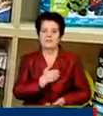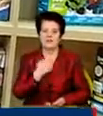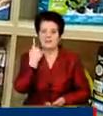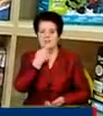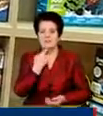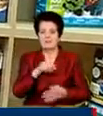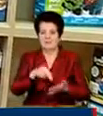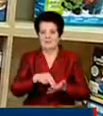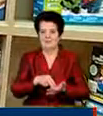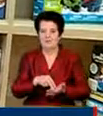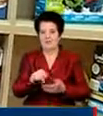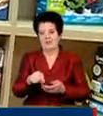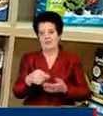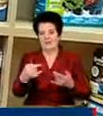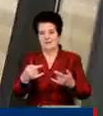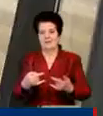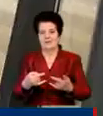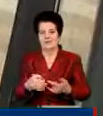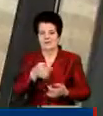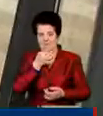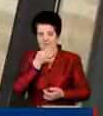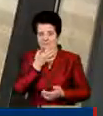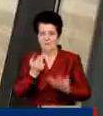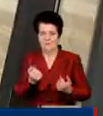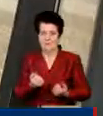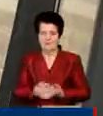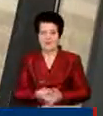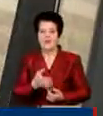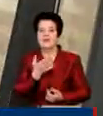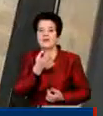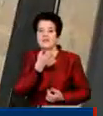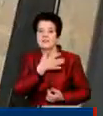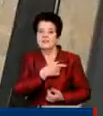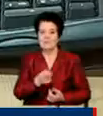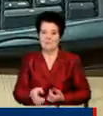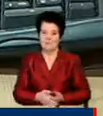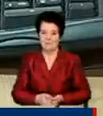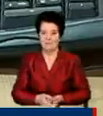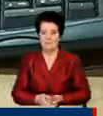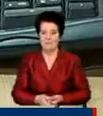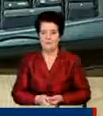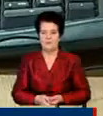fața calculatorului? Da. Cât timp petreci?